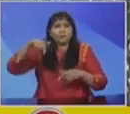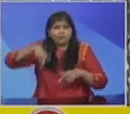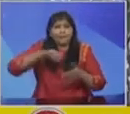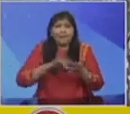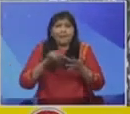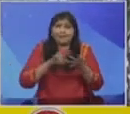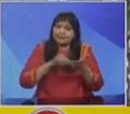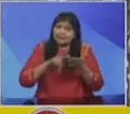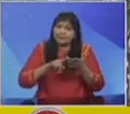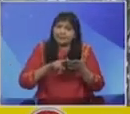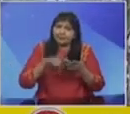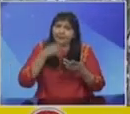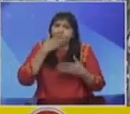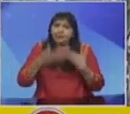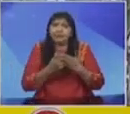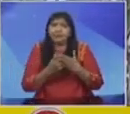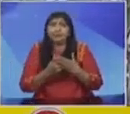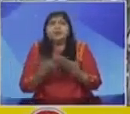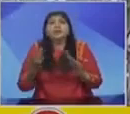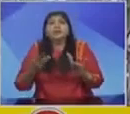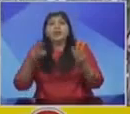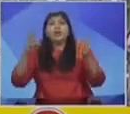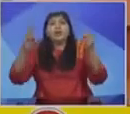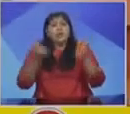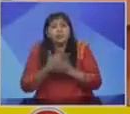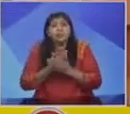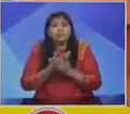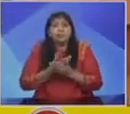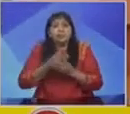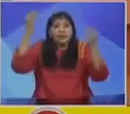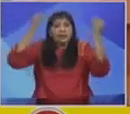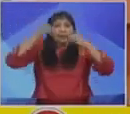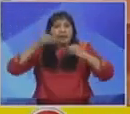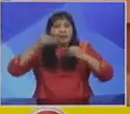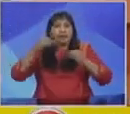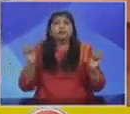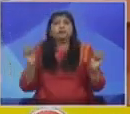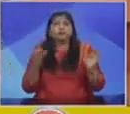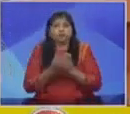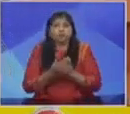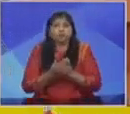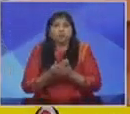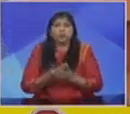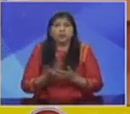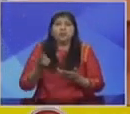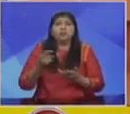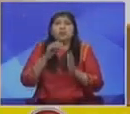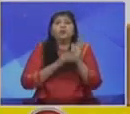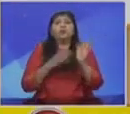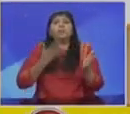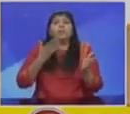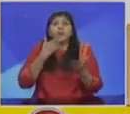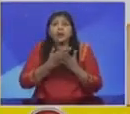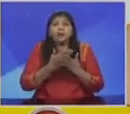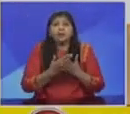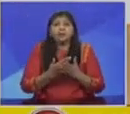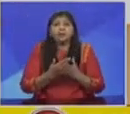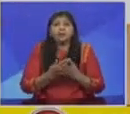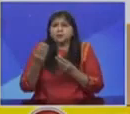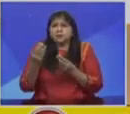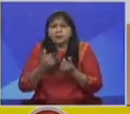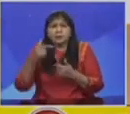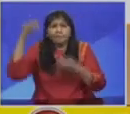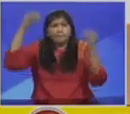जल शक्ति अभियान कैच द रेन भी शुरू किया जा रहा है। इस अभियान का मूल मंत्र है कैच द